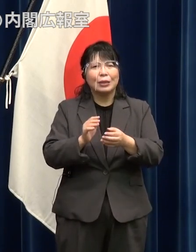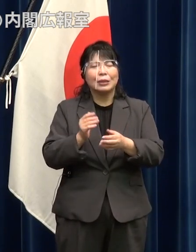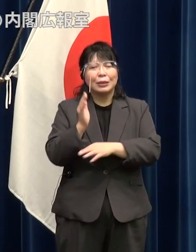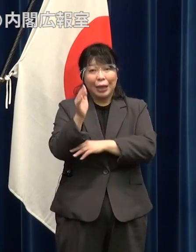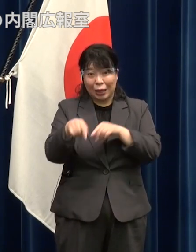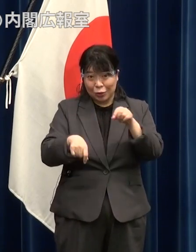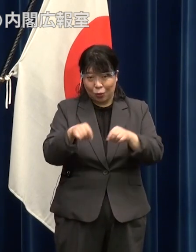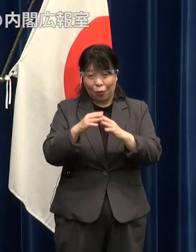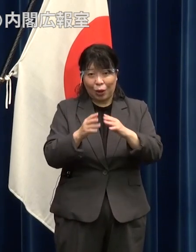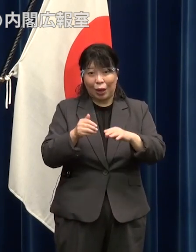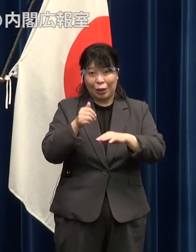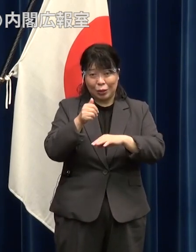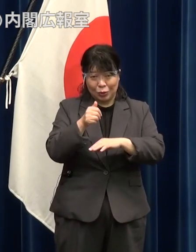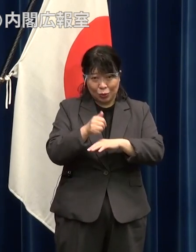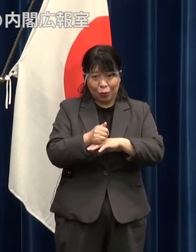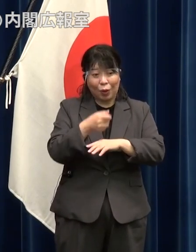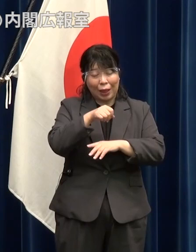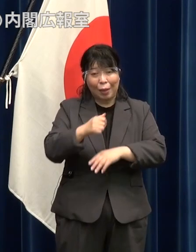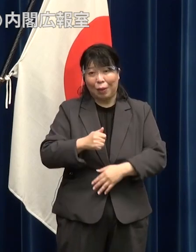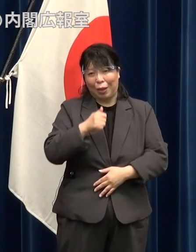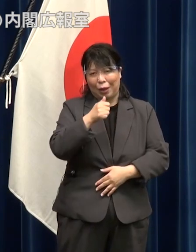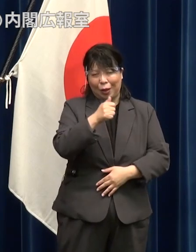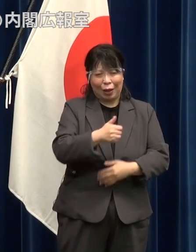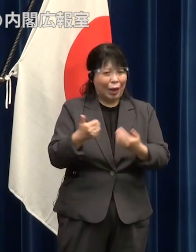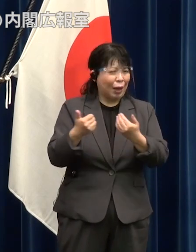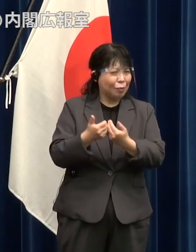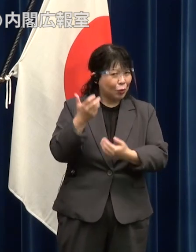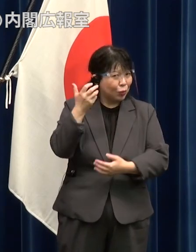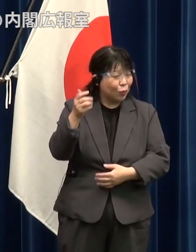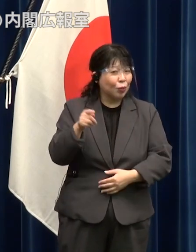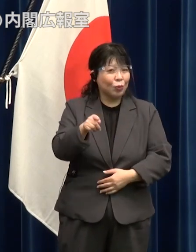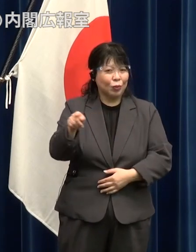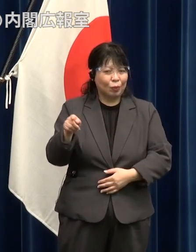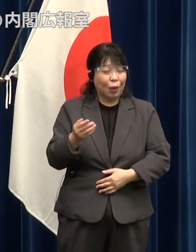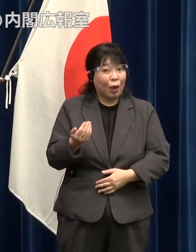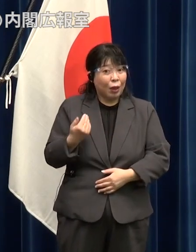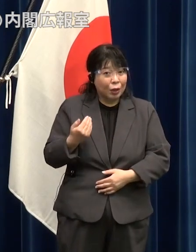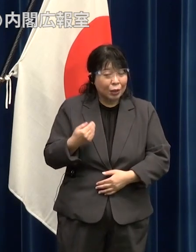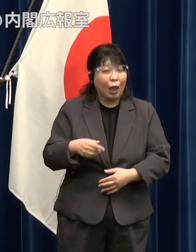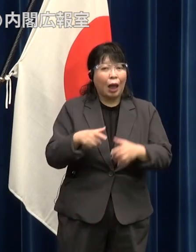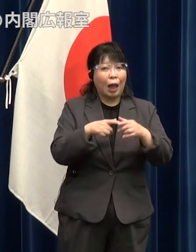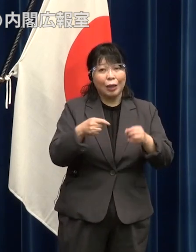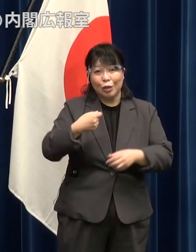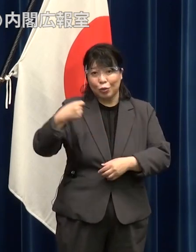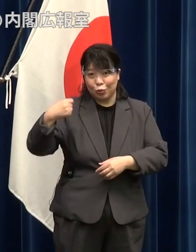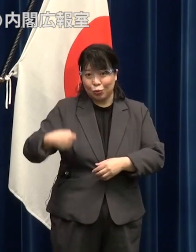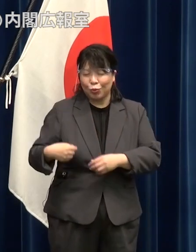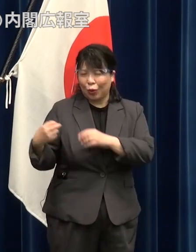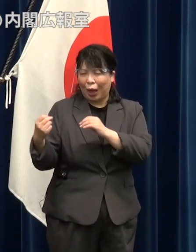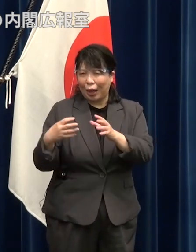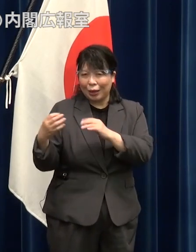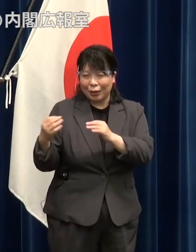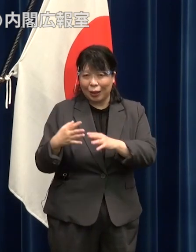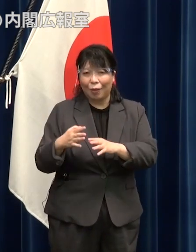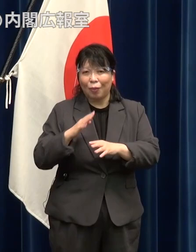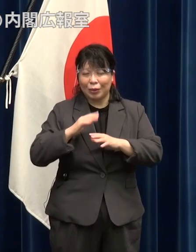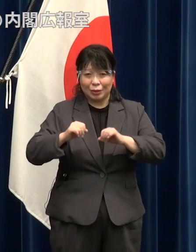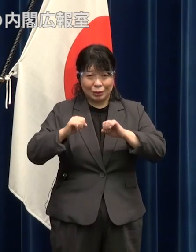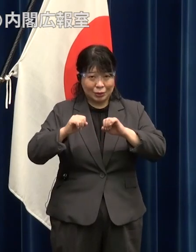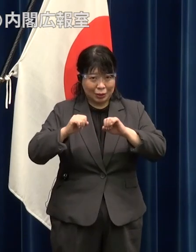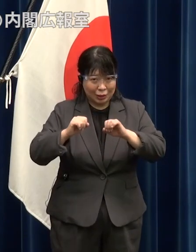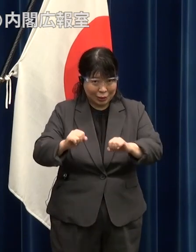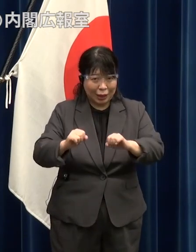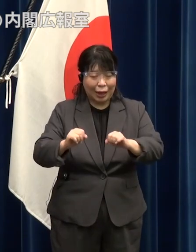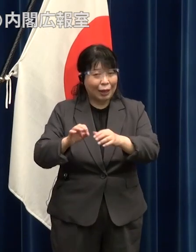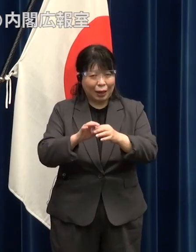で、総理ご自身は先月日中首脳会談を実現し、日中関係の立て直しを進める姿勢を示されています